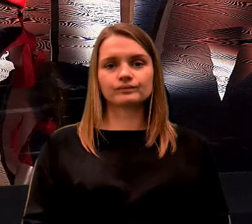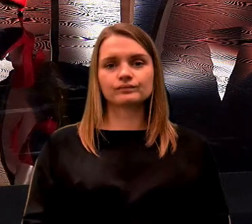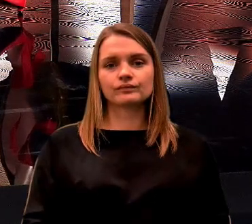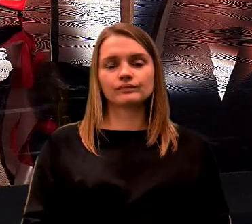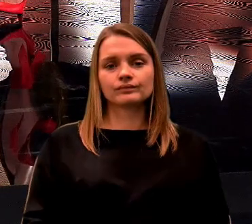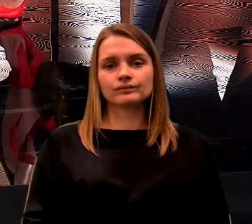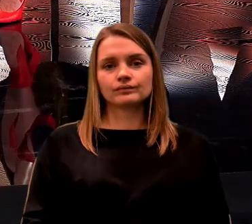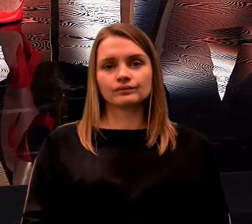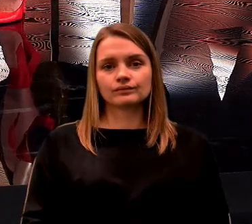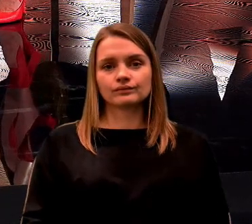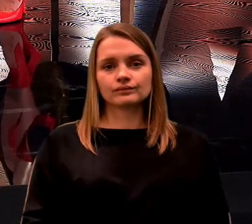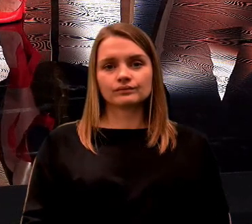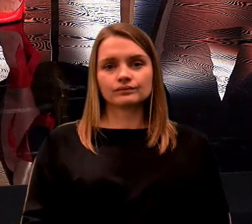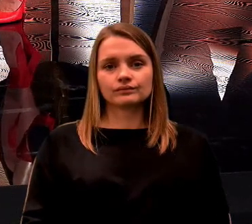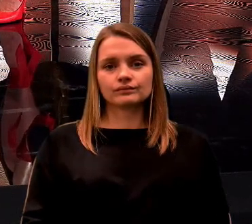myślę sobie,